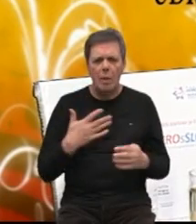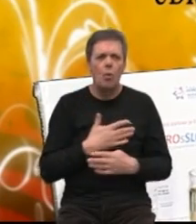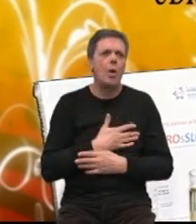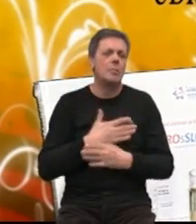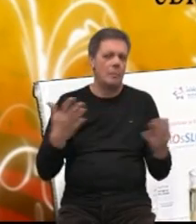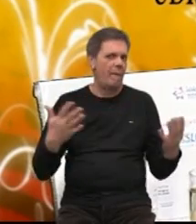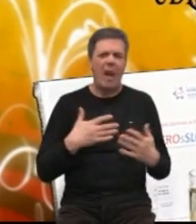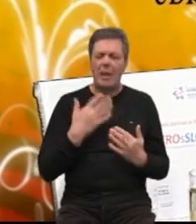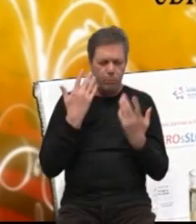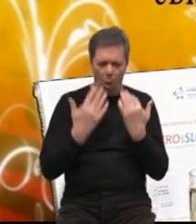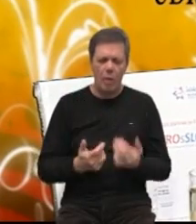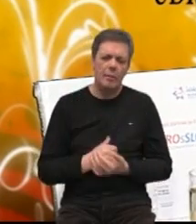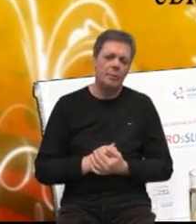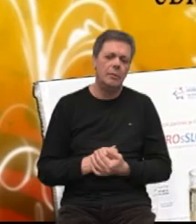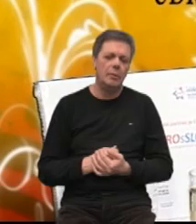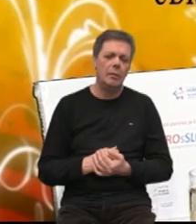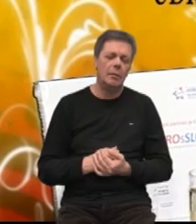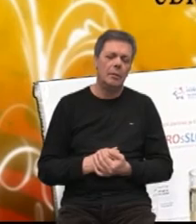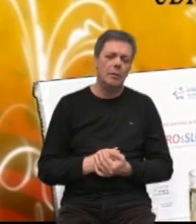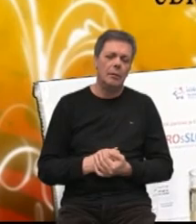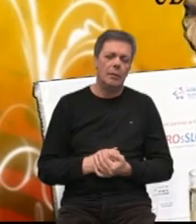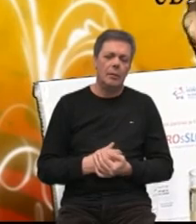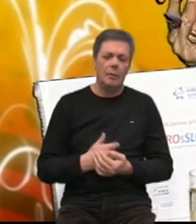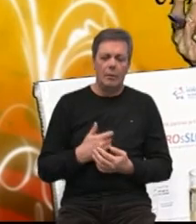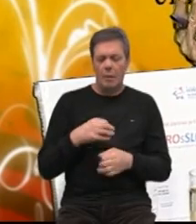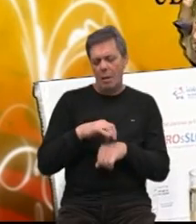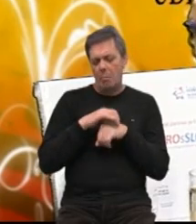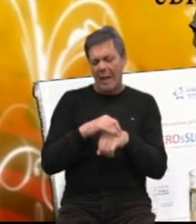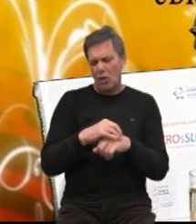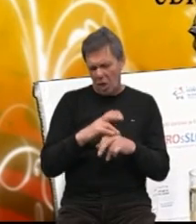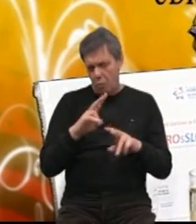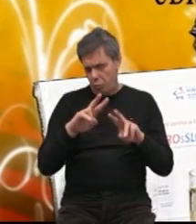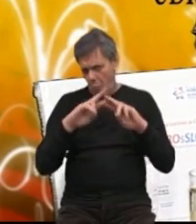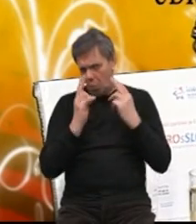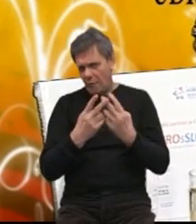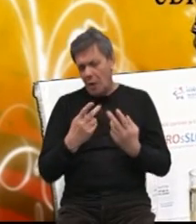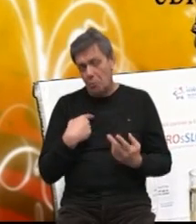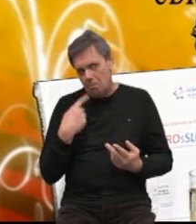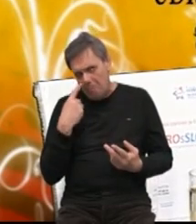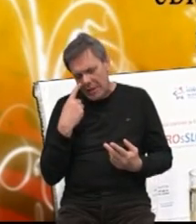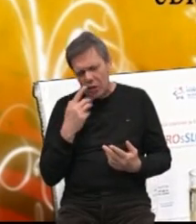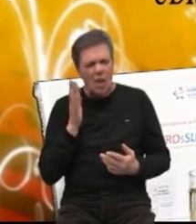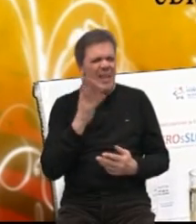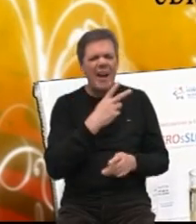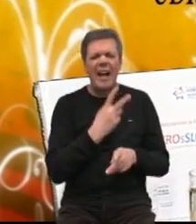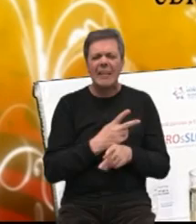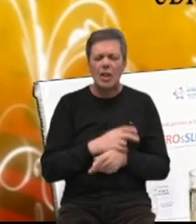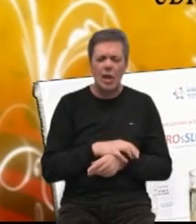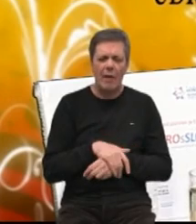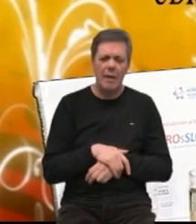ogromna brojka. Za, ja prateći to i u svijetu, meni se čini da svaka zemlja